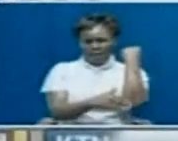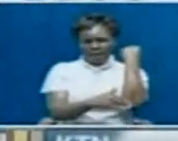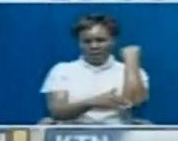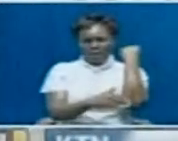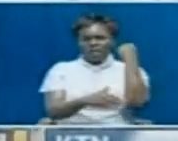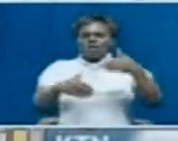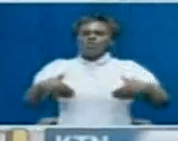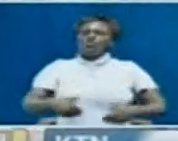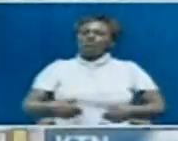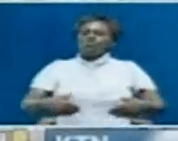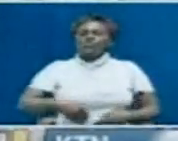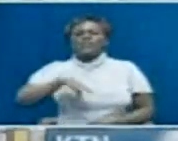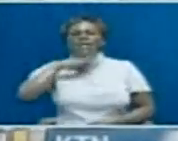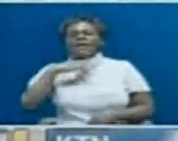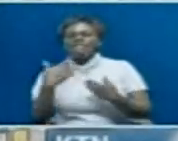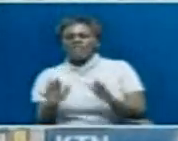Vijana kwisha.